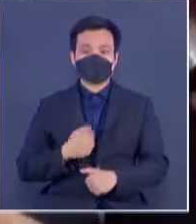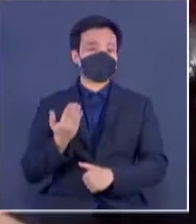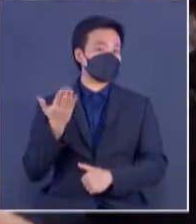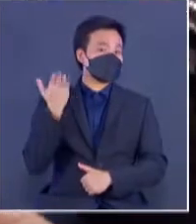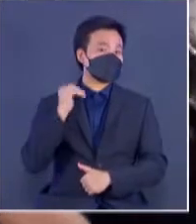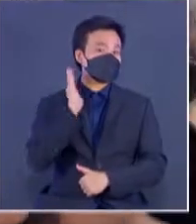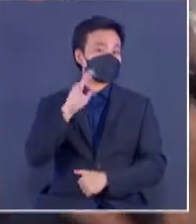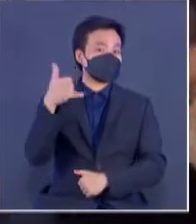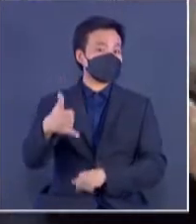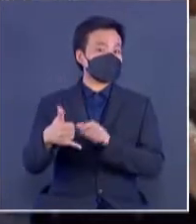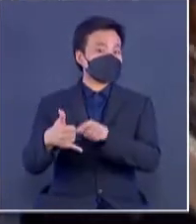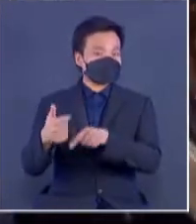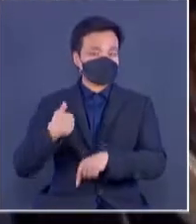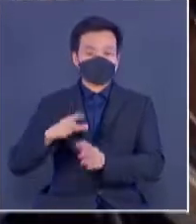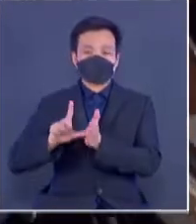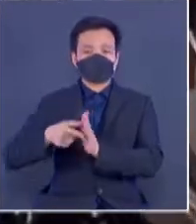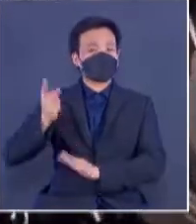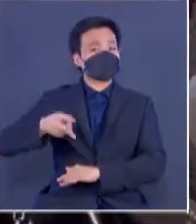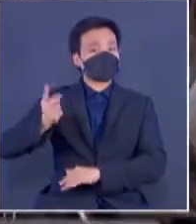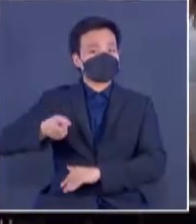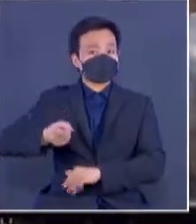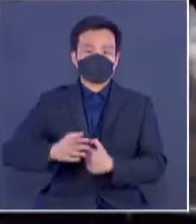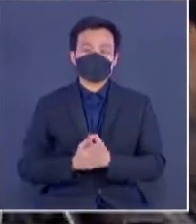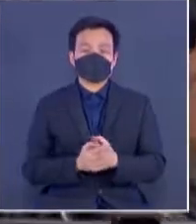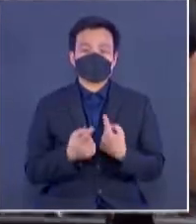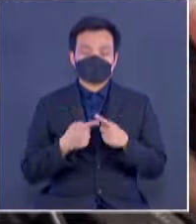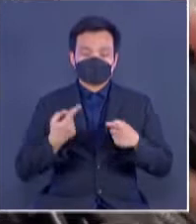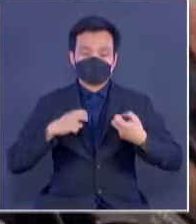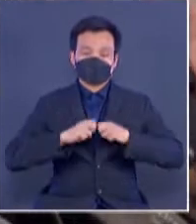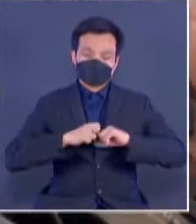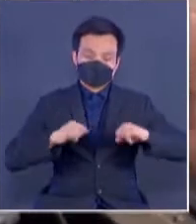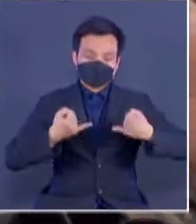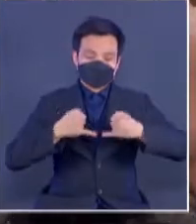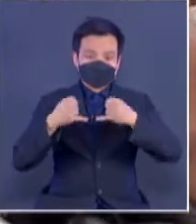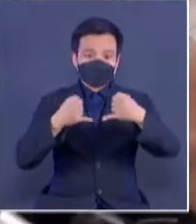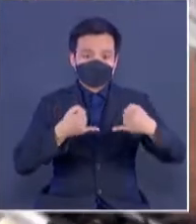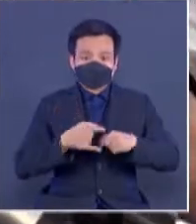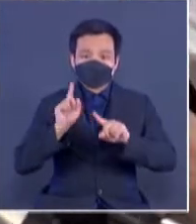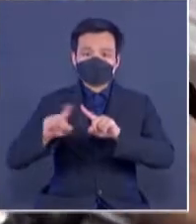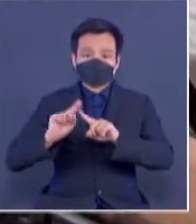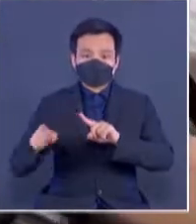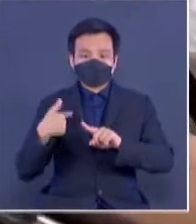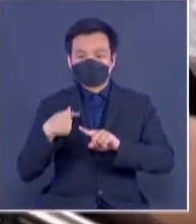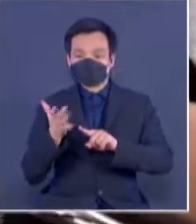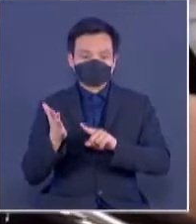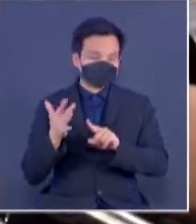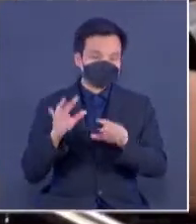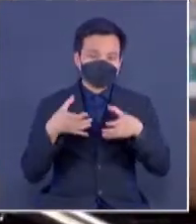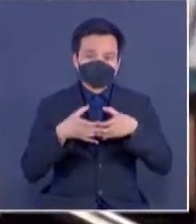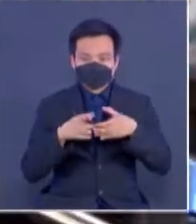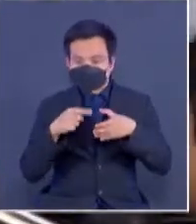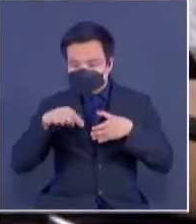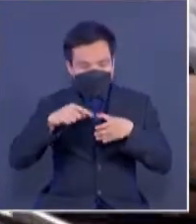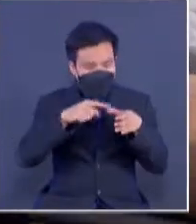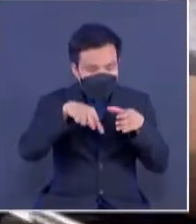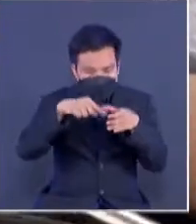จะยังคงอยู่ในตำแหน่งเลขาธิการพรรคเช่นเดิมส่วนปัญหาต่างๆขั้วใครก็ตามตอนนี้ห